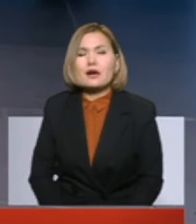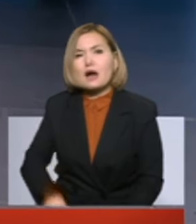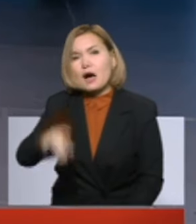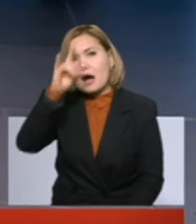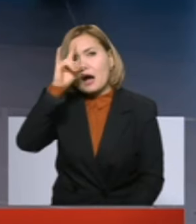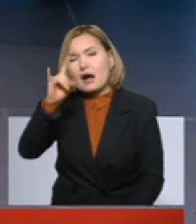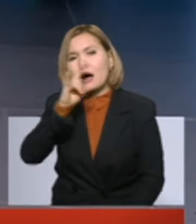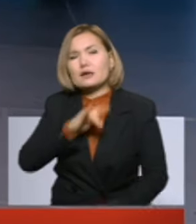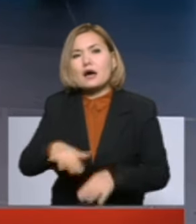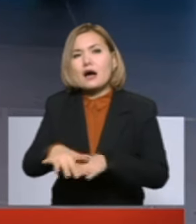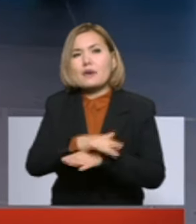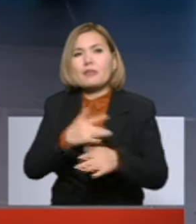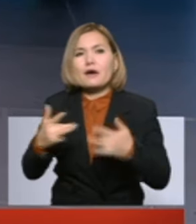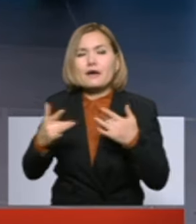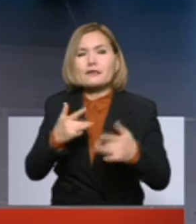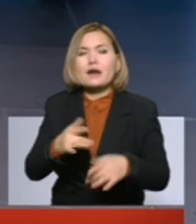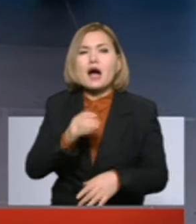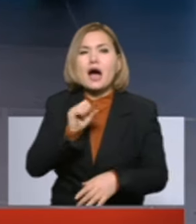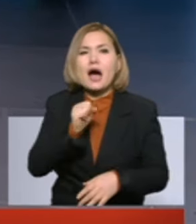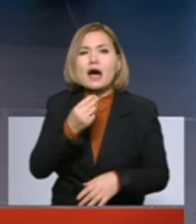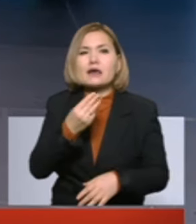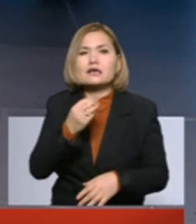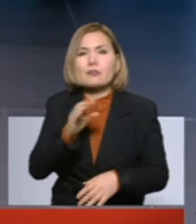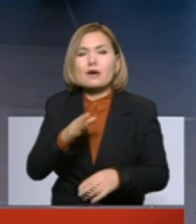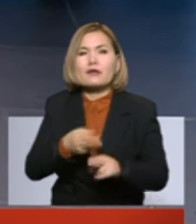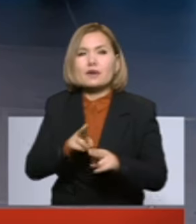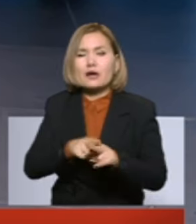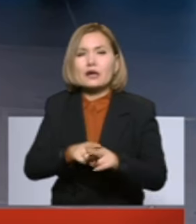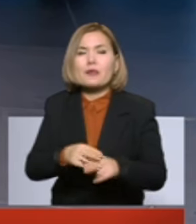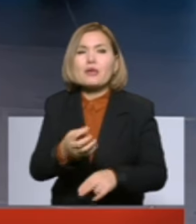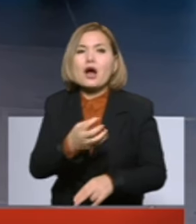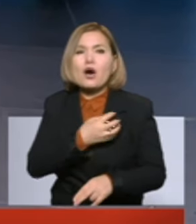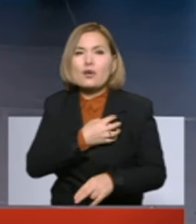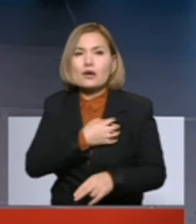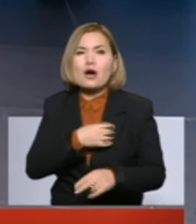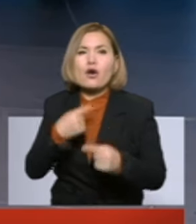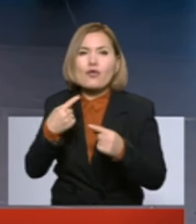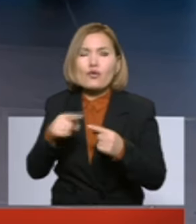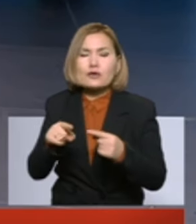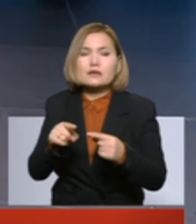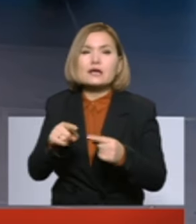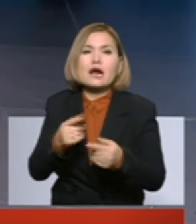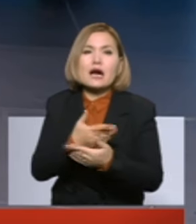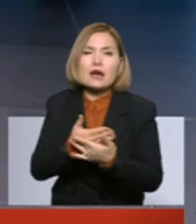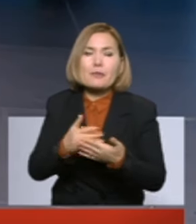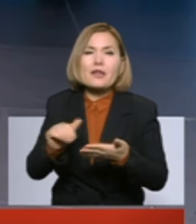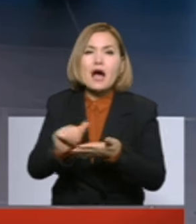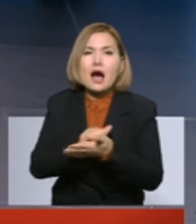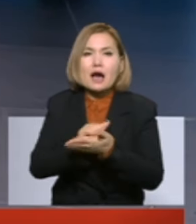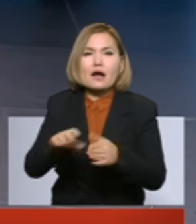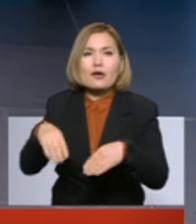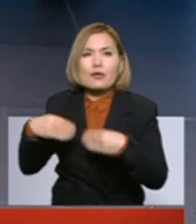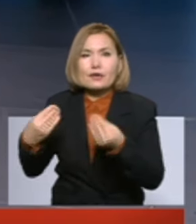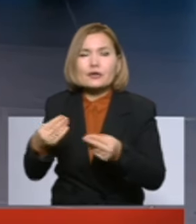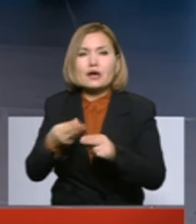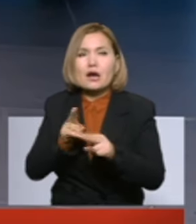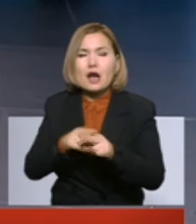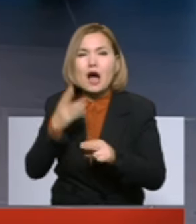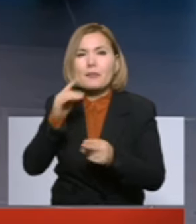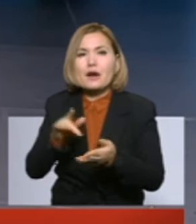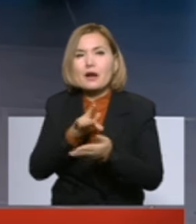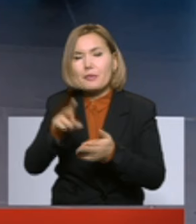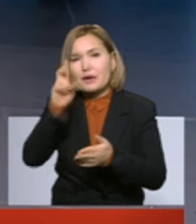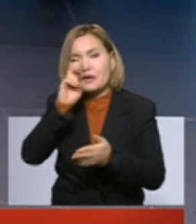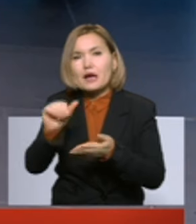Қазақстанның халық әртісі Асанәлі Әшімов өзінің қолжазбаларын, ордендерін және өзге де заттарын архивке тапсырды. Осыған орай Алматыдағы мемлекеттік